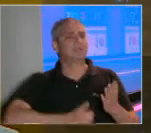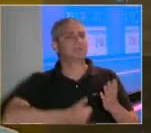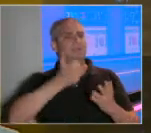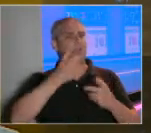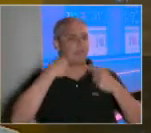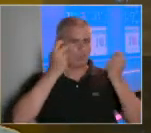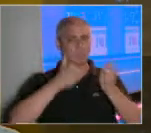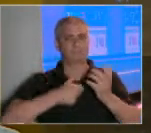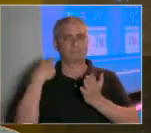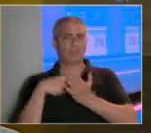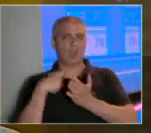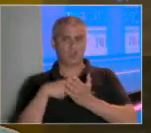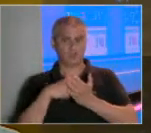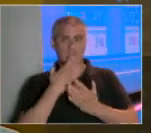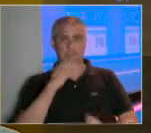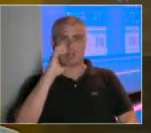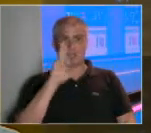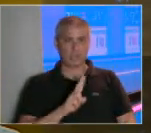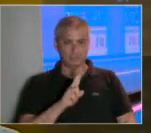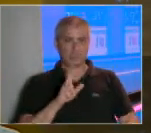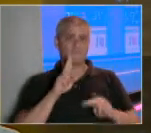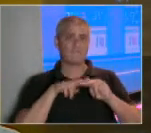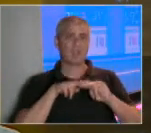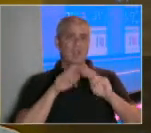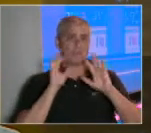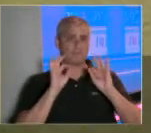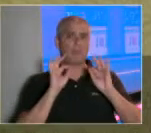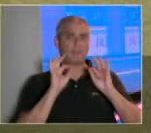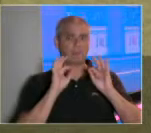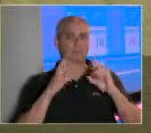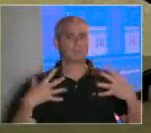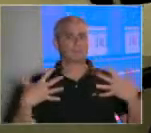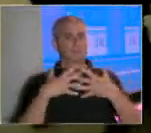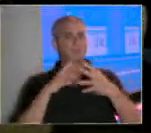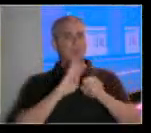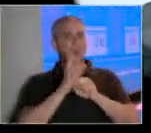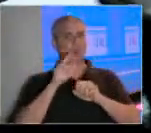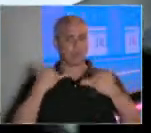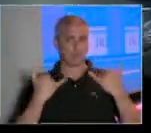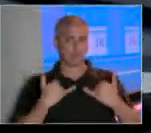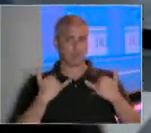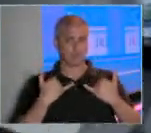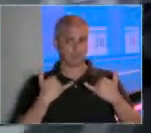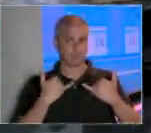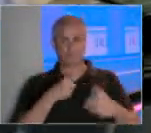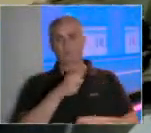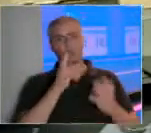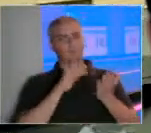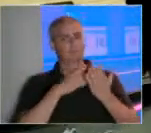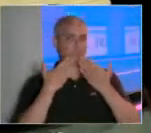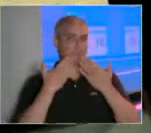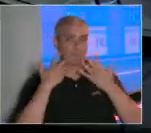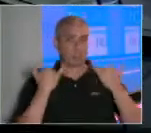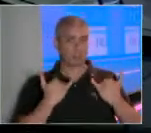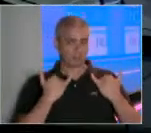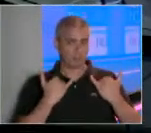שר האוצר ישראל כץ. ולאחר מכן באמת הקבינט הקורונה מתכנס, גם בשעה הזאת צריך לומר, הם יושבים כרגע.